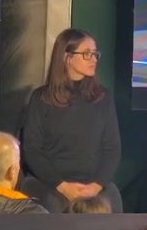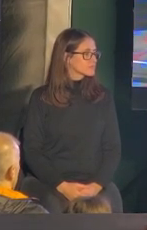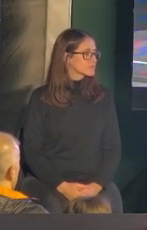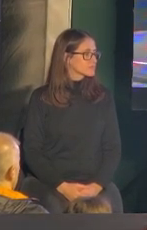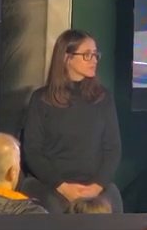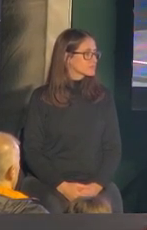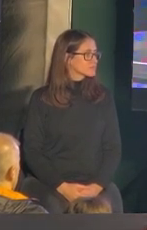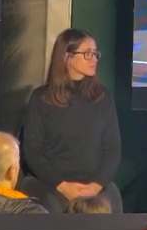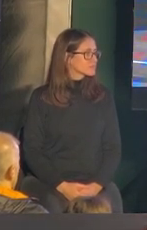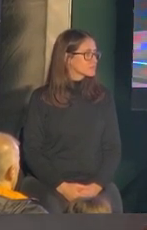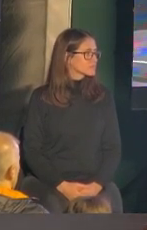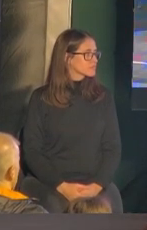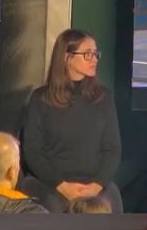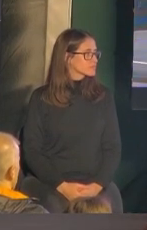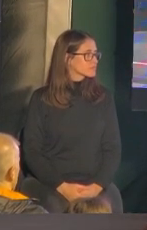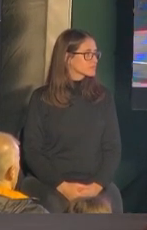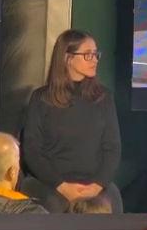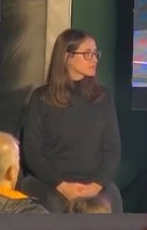el que faré...